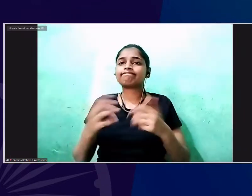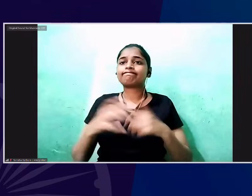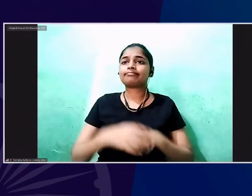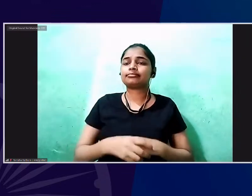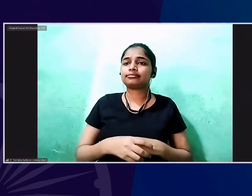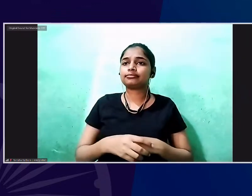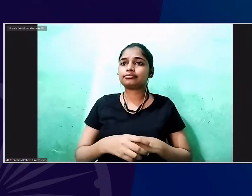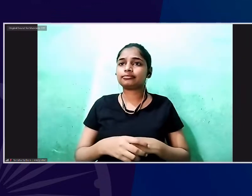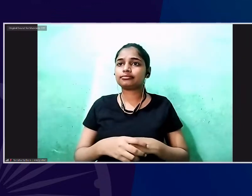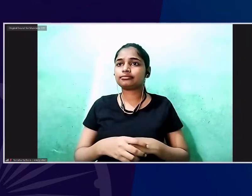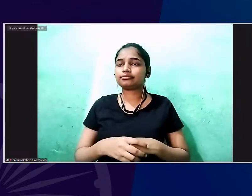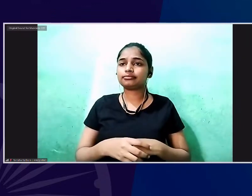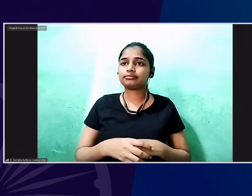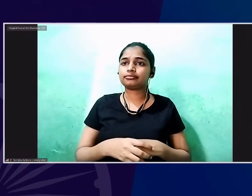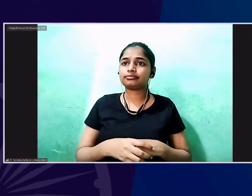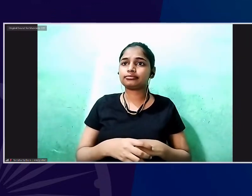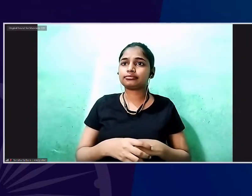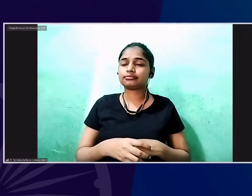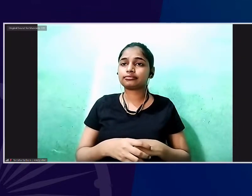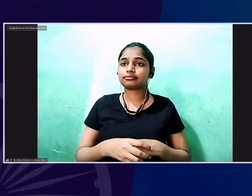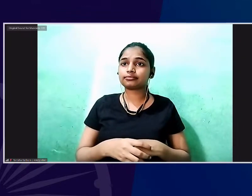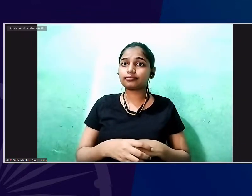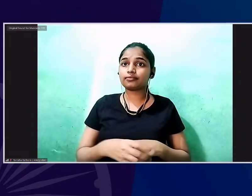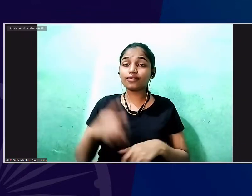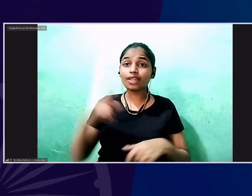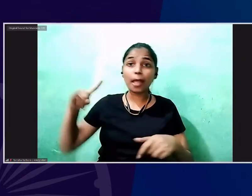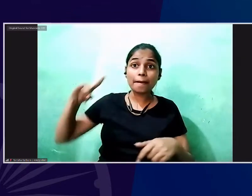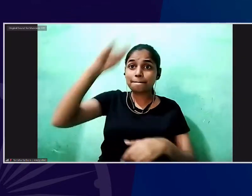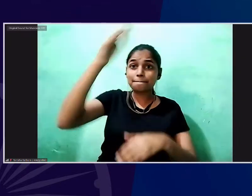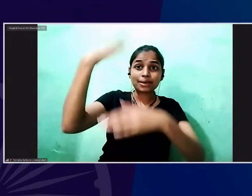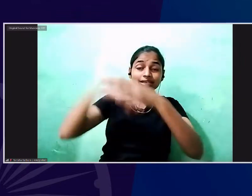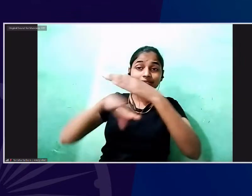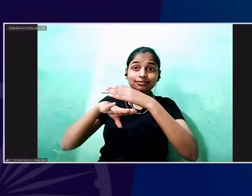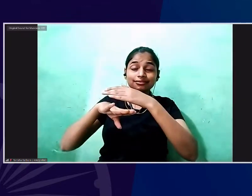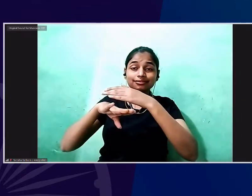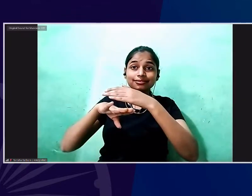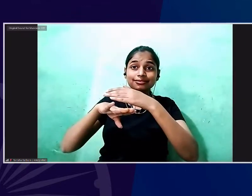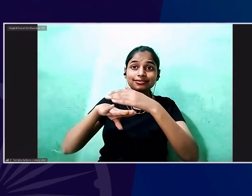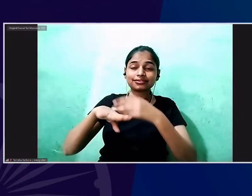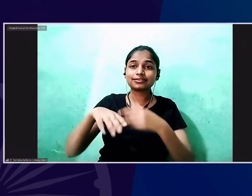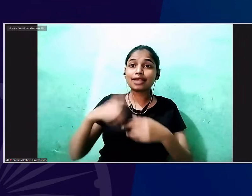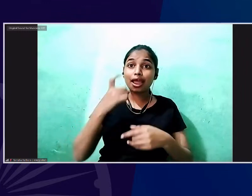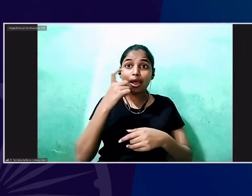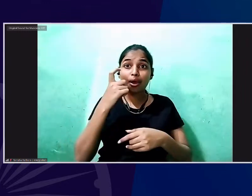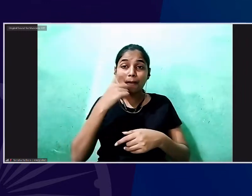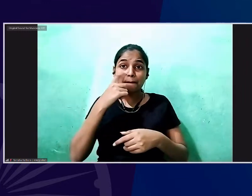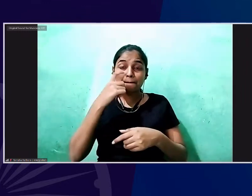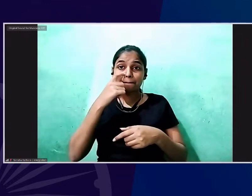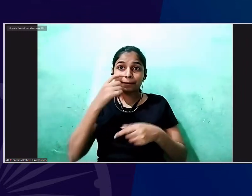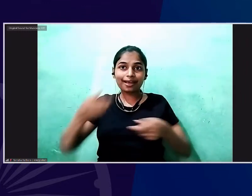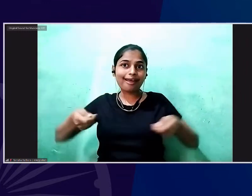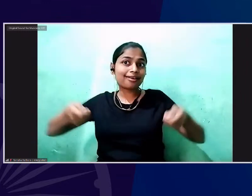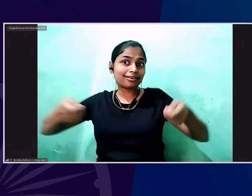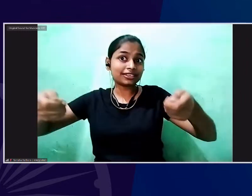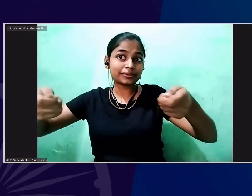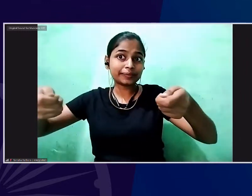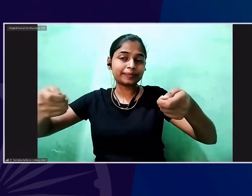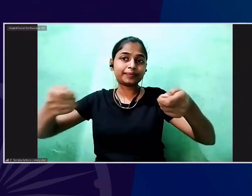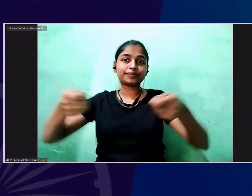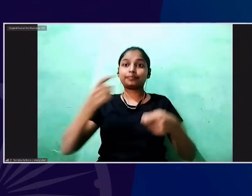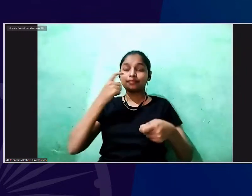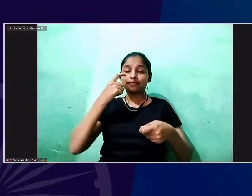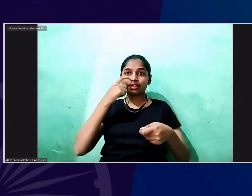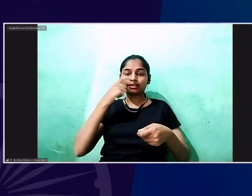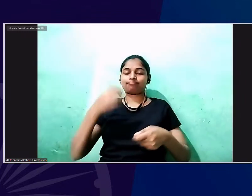देयर वॉज अ एयर होस्टेस who helped Maxwell. So in flights there are air hostesses who help